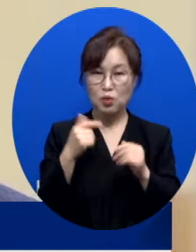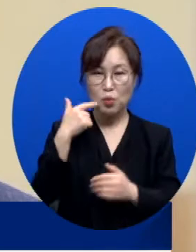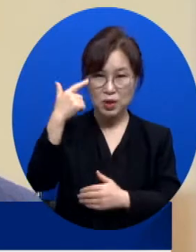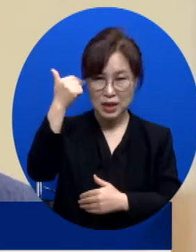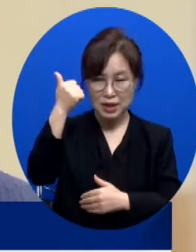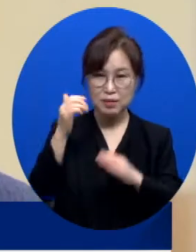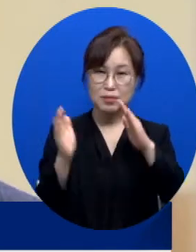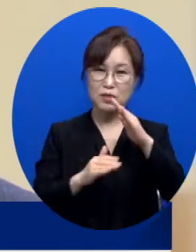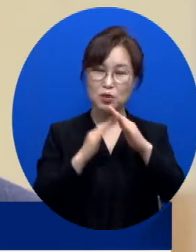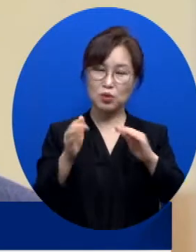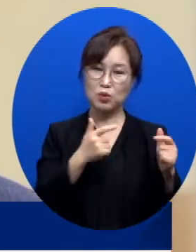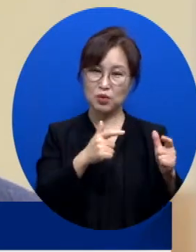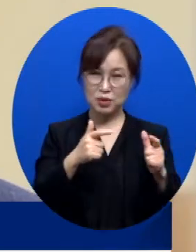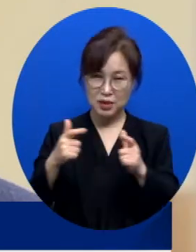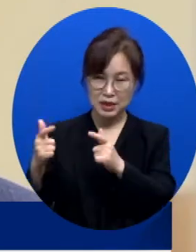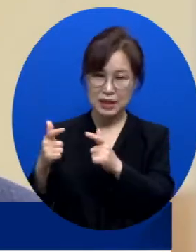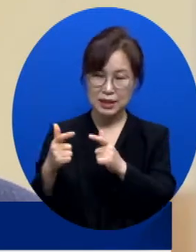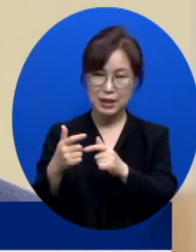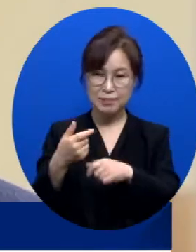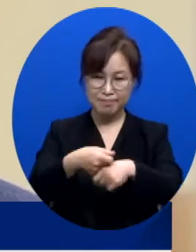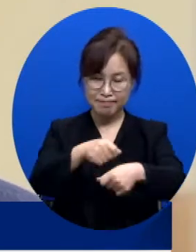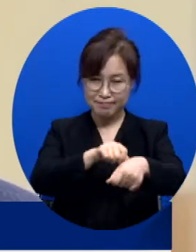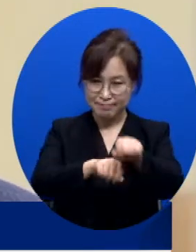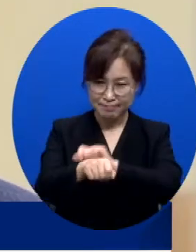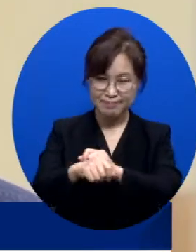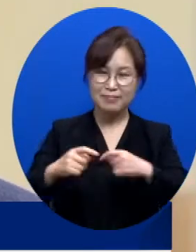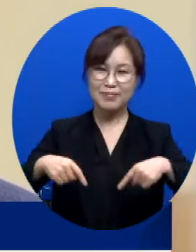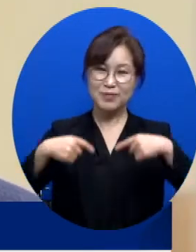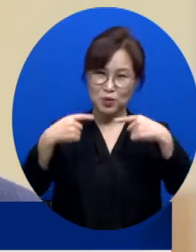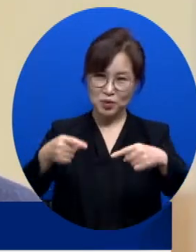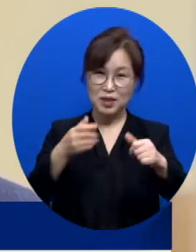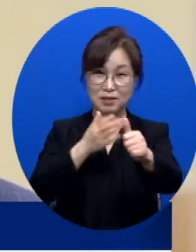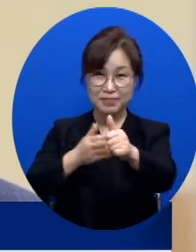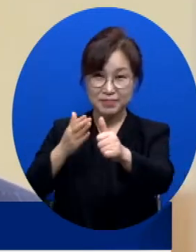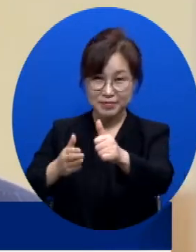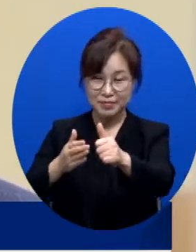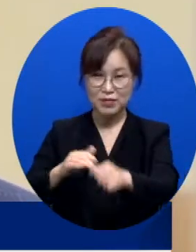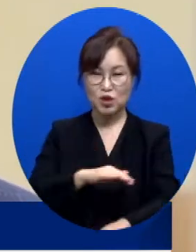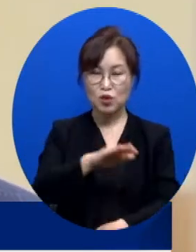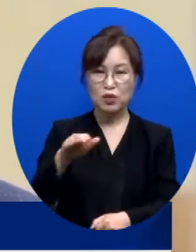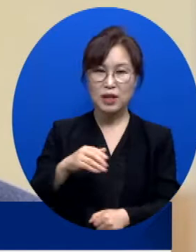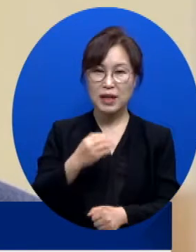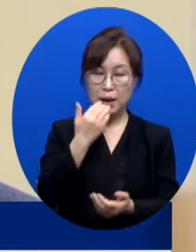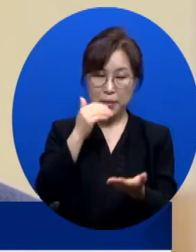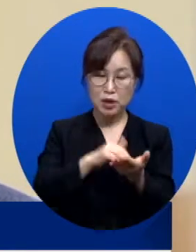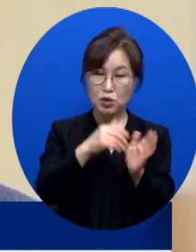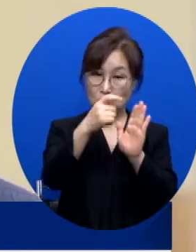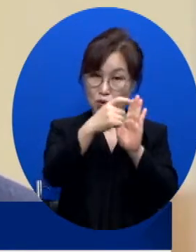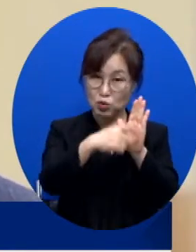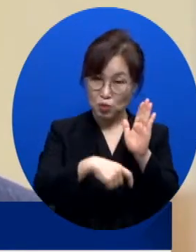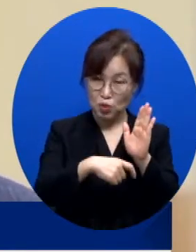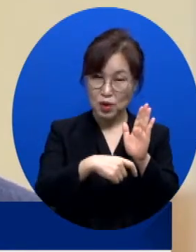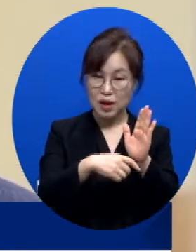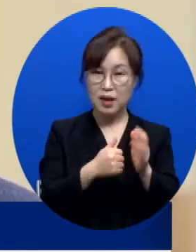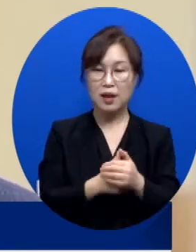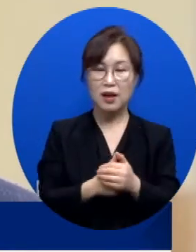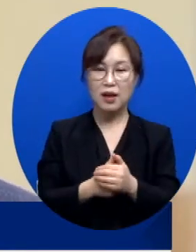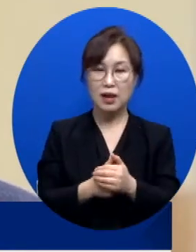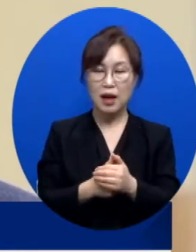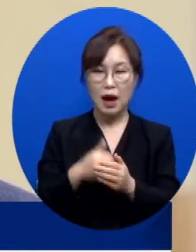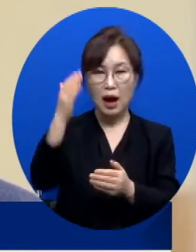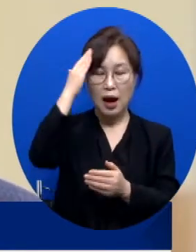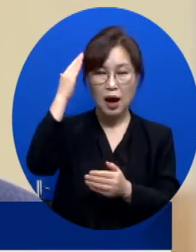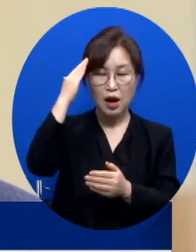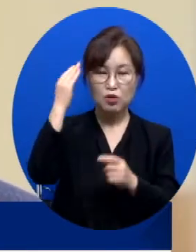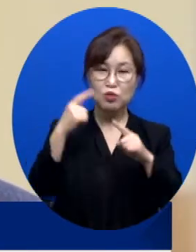목사님과 성도님들이 적극적으로 동참해 주시고 우리 백석총회를 중심으로